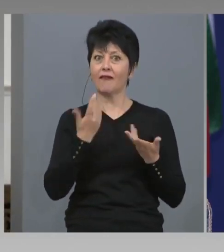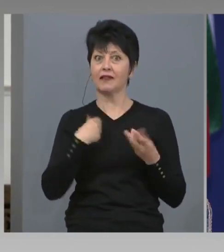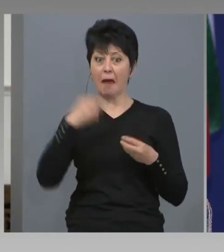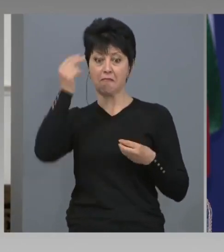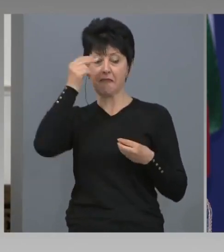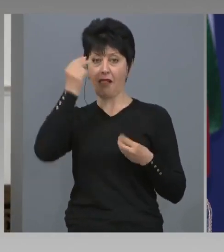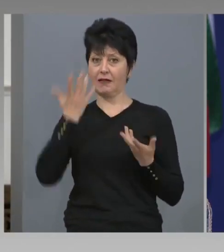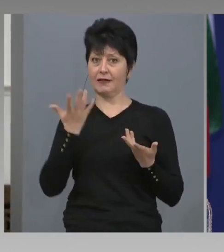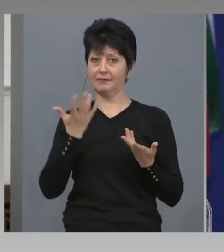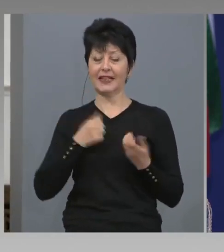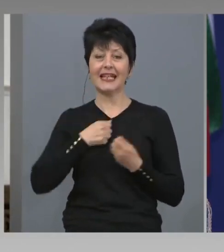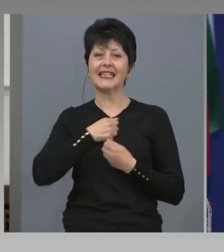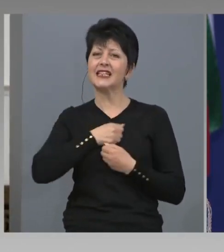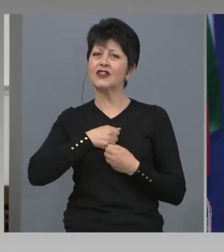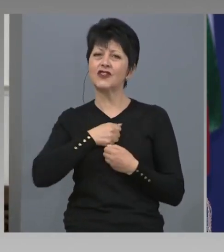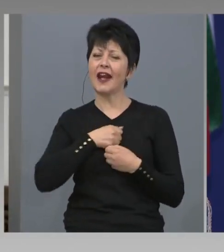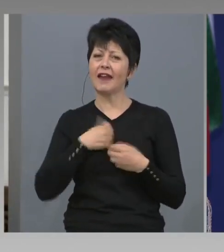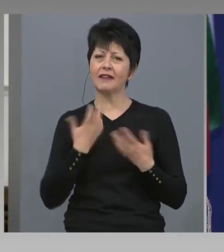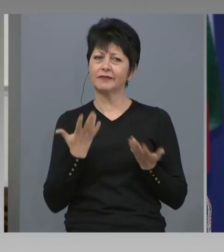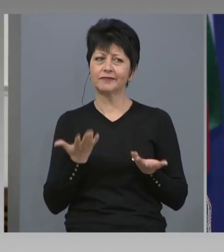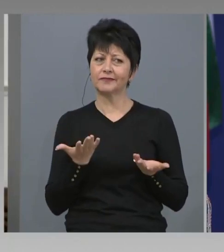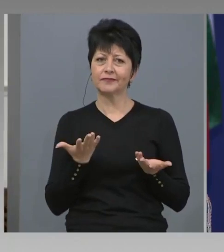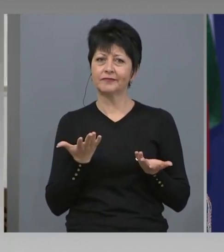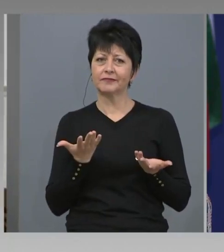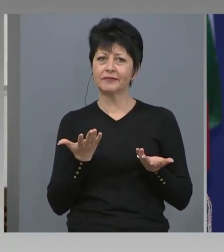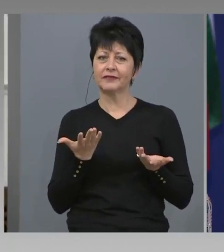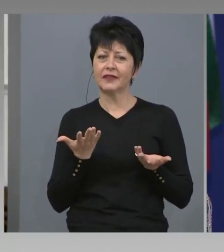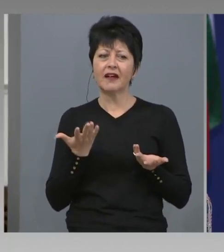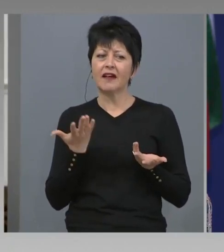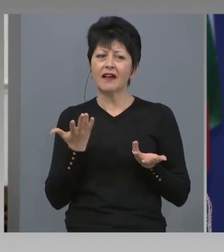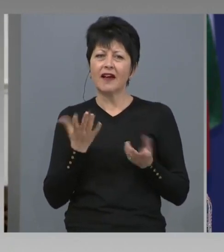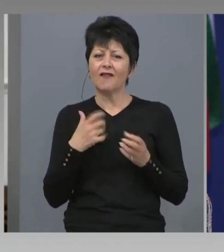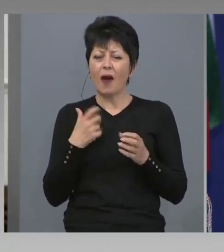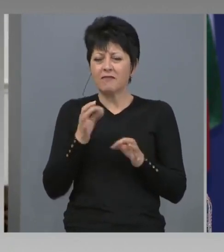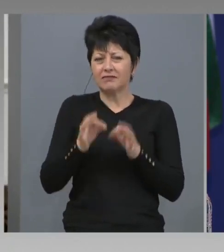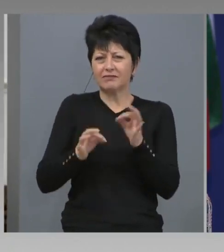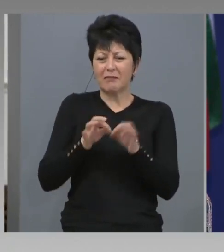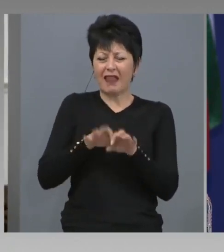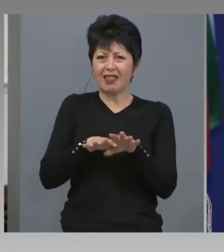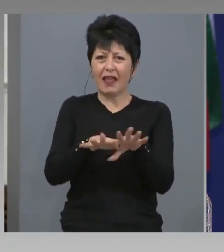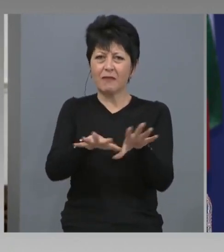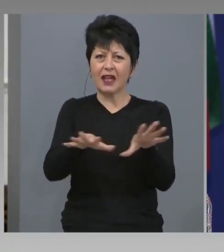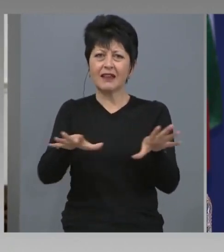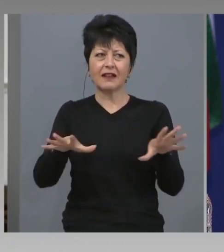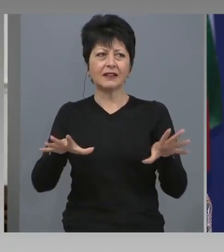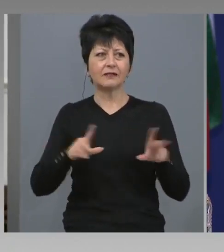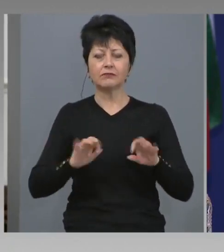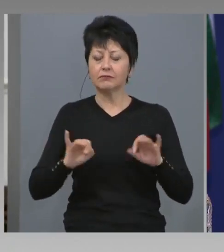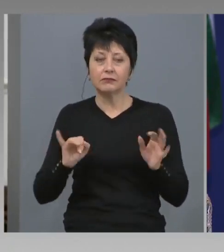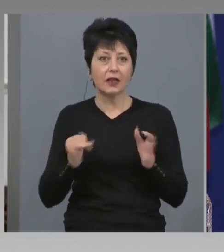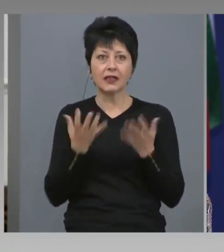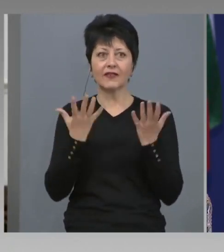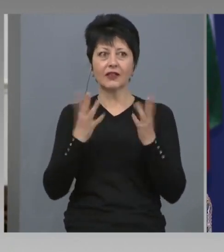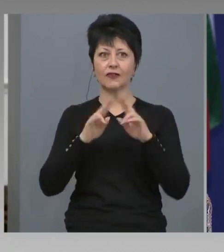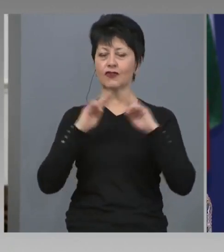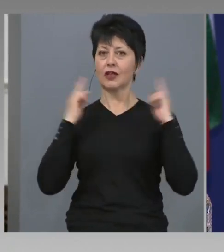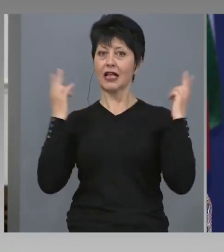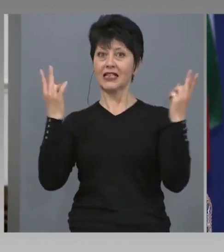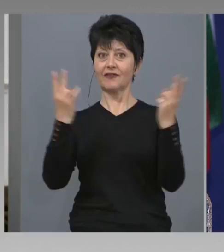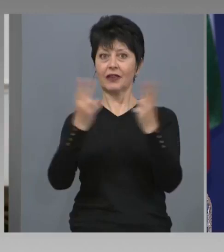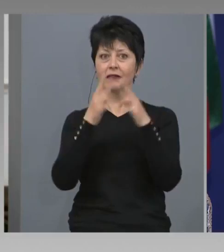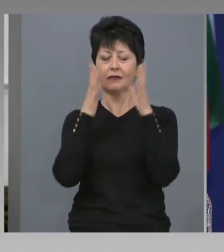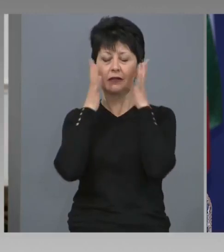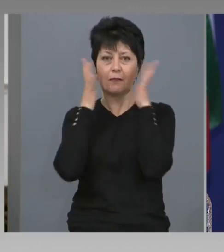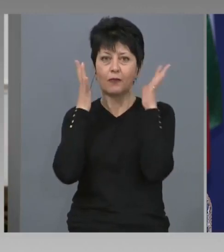съжаление. Какво се оказа при пандемията, когато, нали, изведнъж света се потреса от